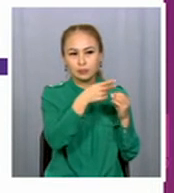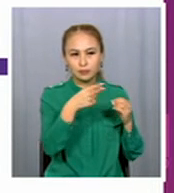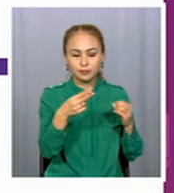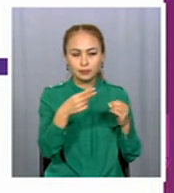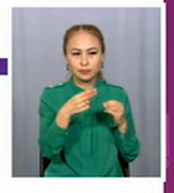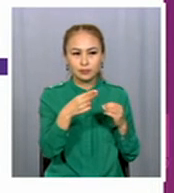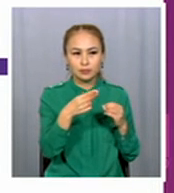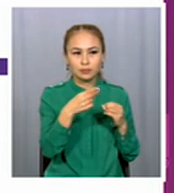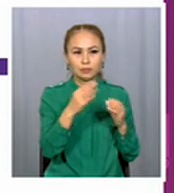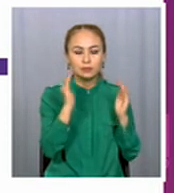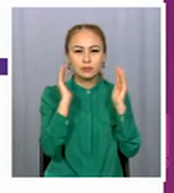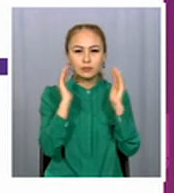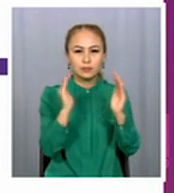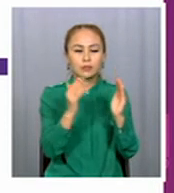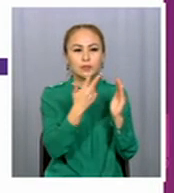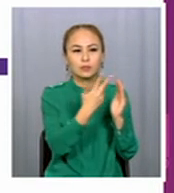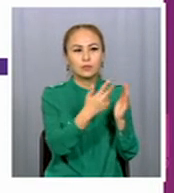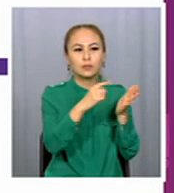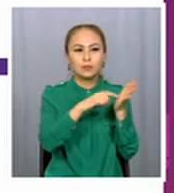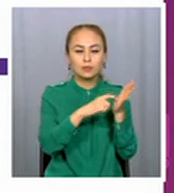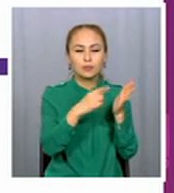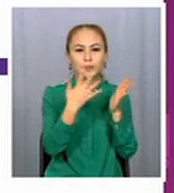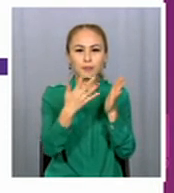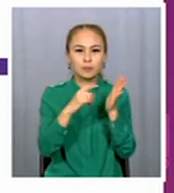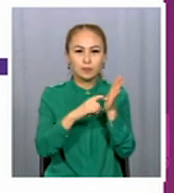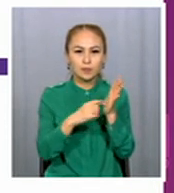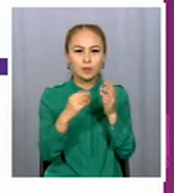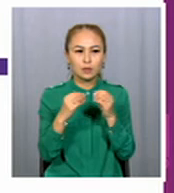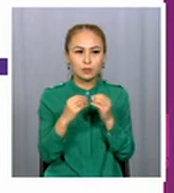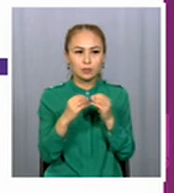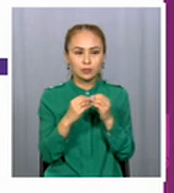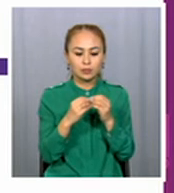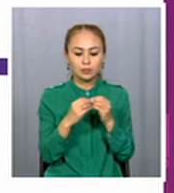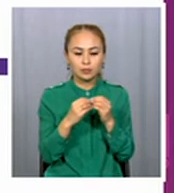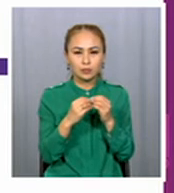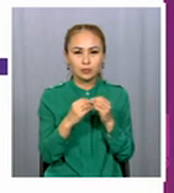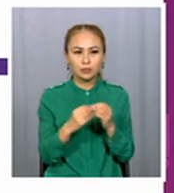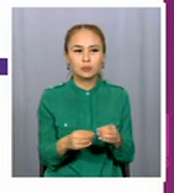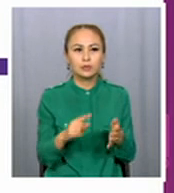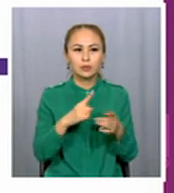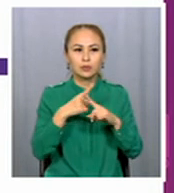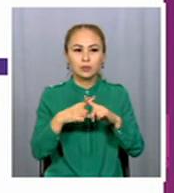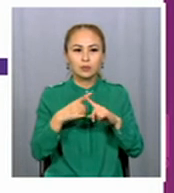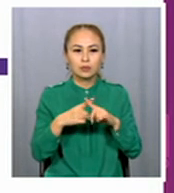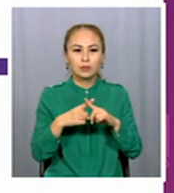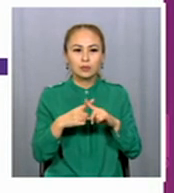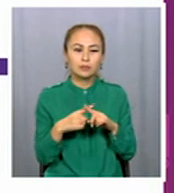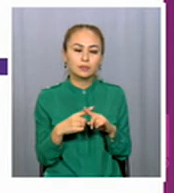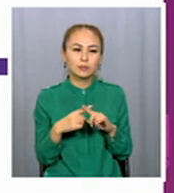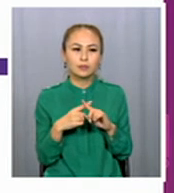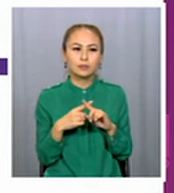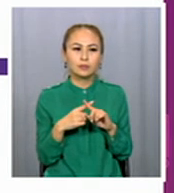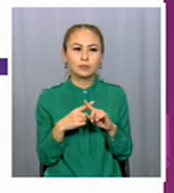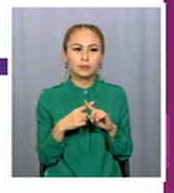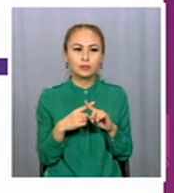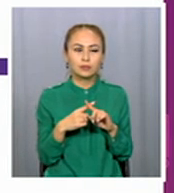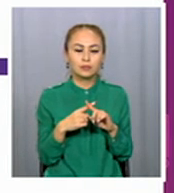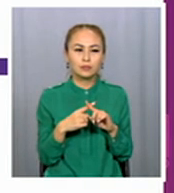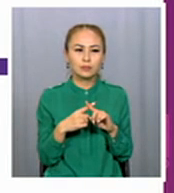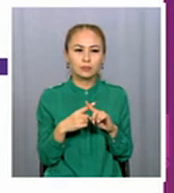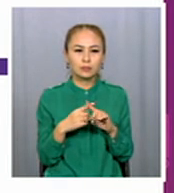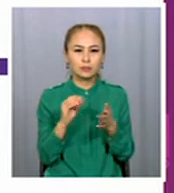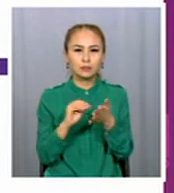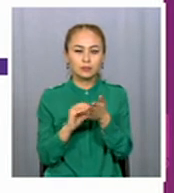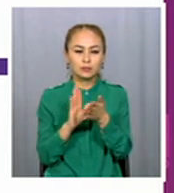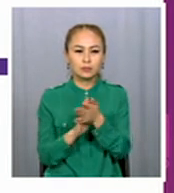көбейтеміз. Ол үшін 3, 5, 10 сандарының көбейтіндісін анықтап аламыз. Жанына